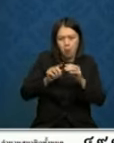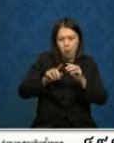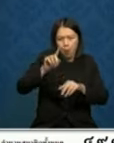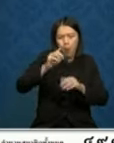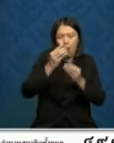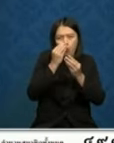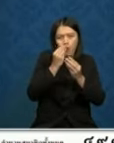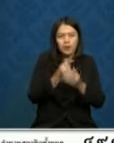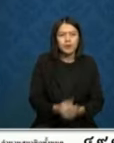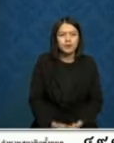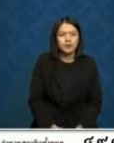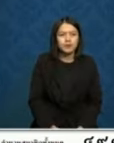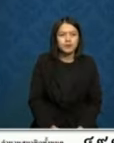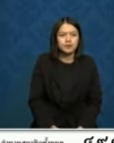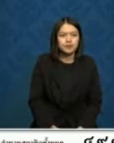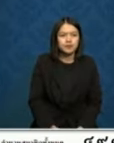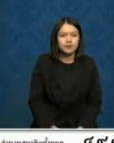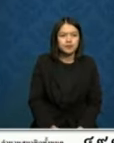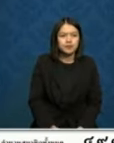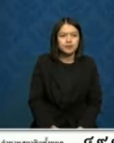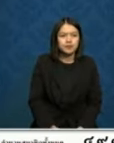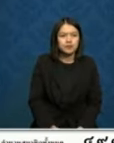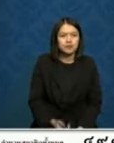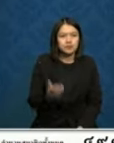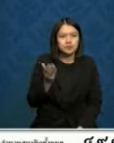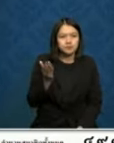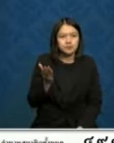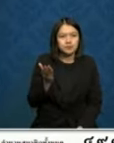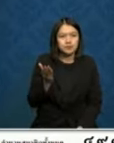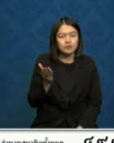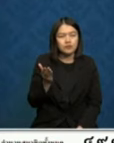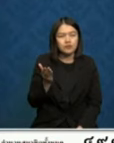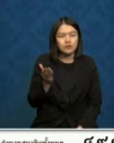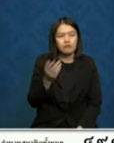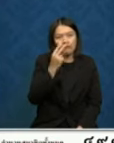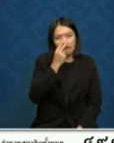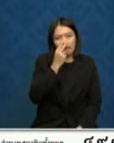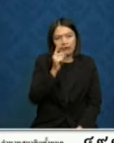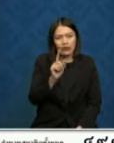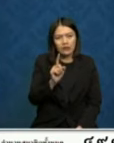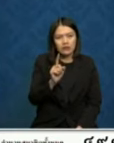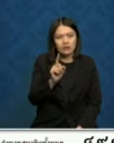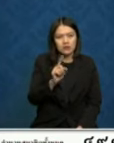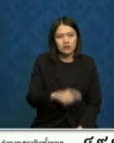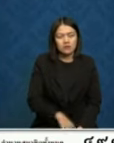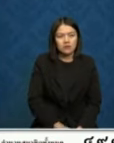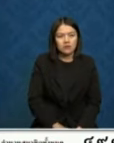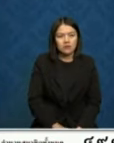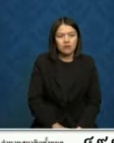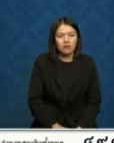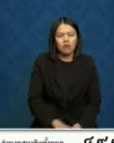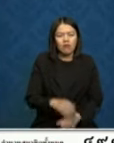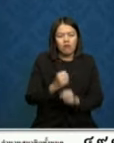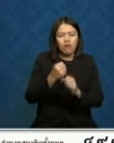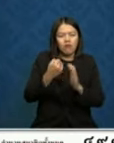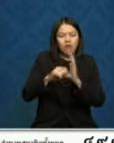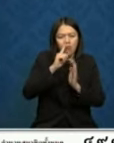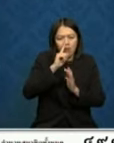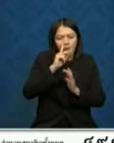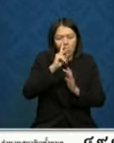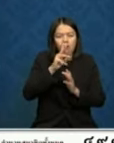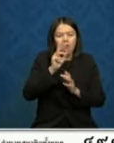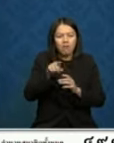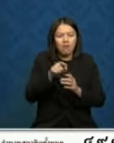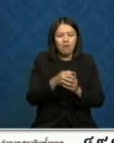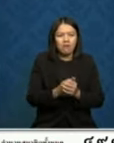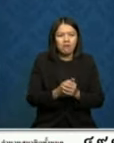านนะคะและตัวเลขเหล่านี้ค่ะท่านประธานยิ่งสะท้อนให้เราเห็นนะคะว่าการกระทำความผิดซ้ำที่สูงในลักษณะ